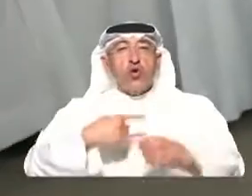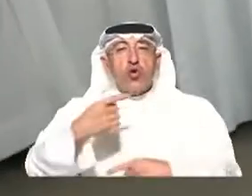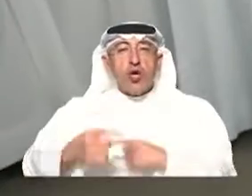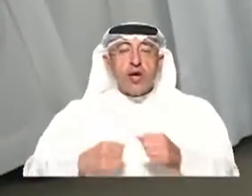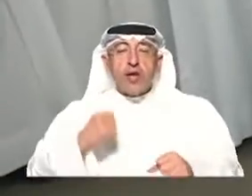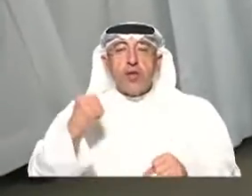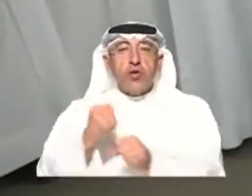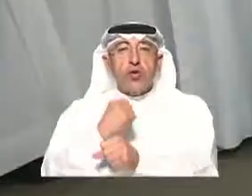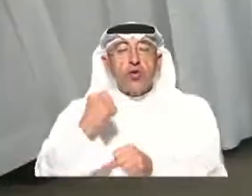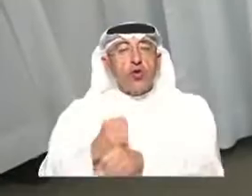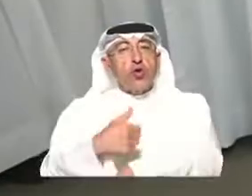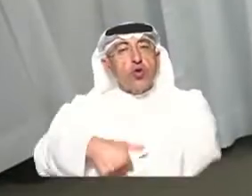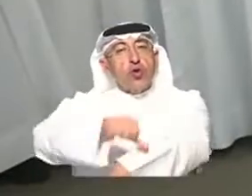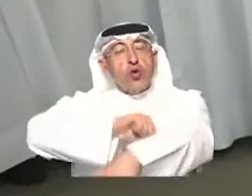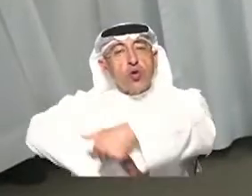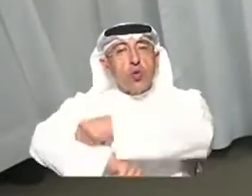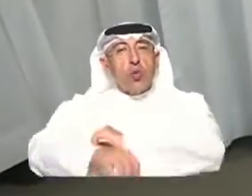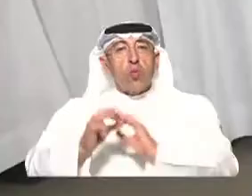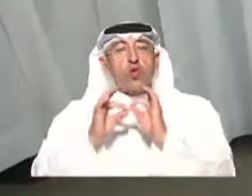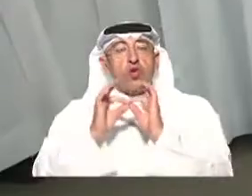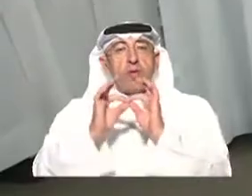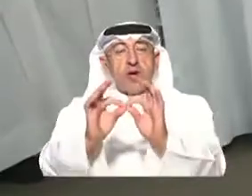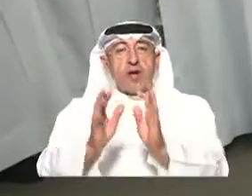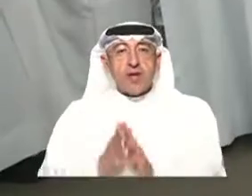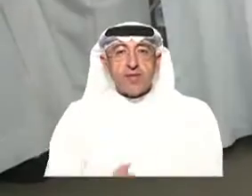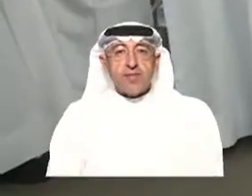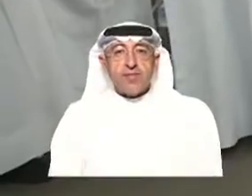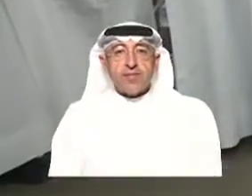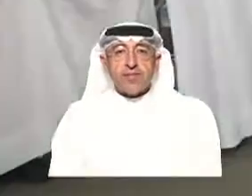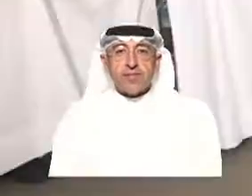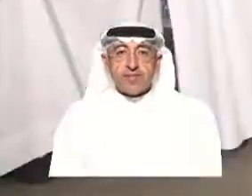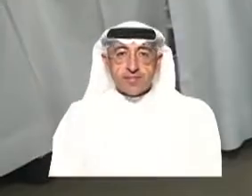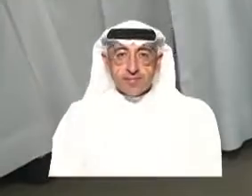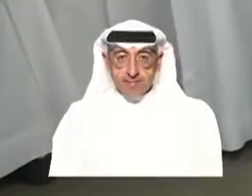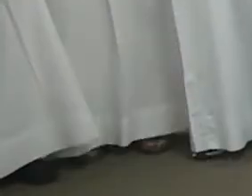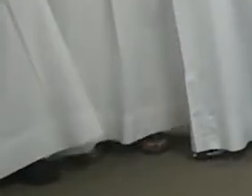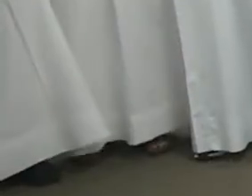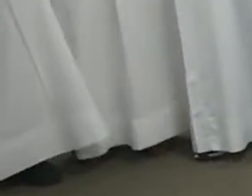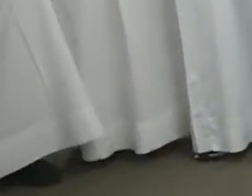الجهود لتطوير عملهم. هدي الفهد، تلفزيون دولة الكويت.